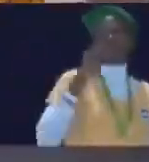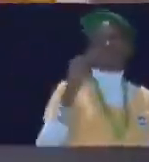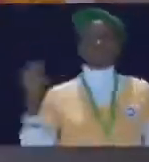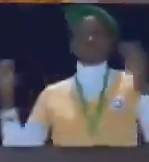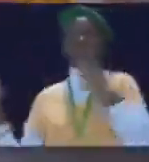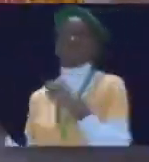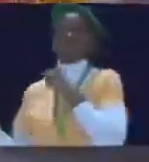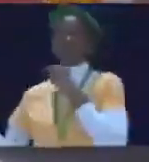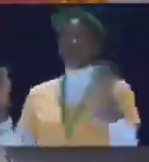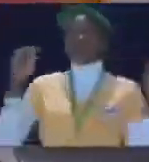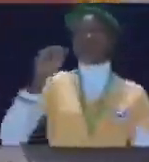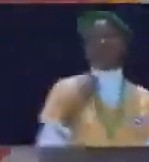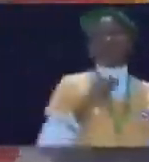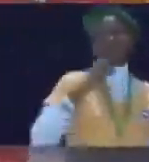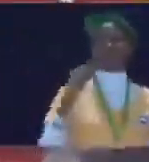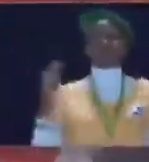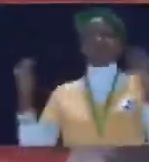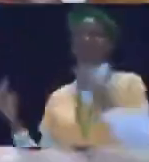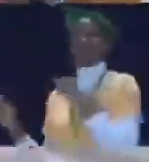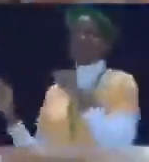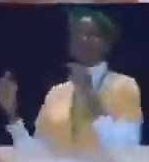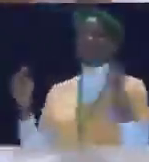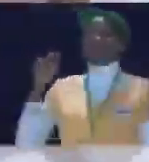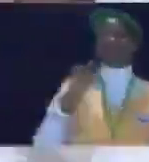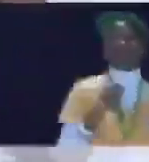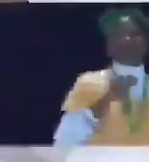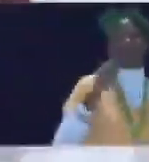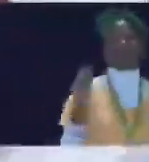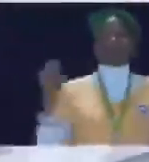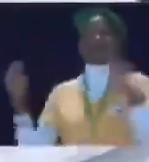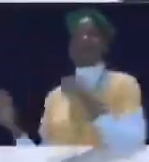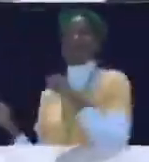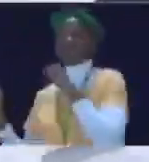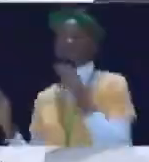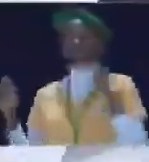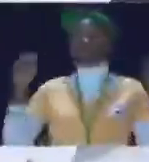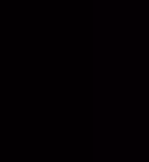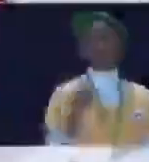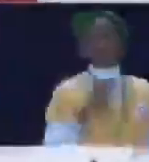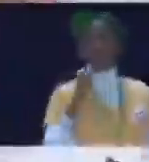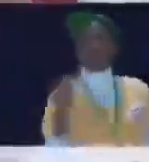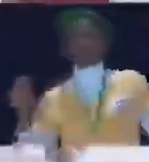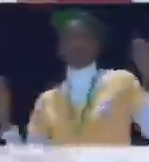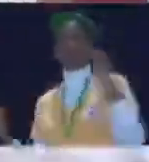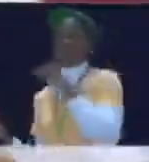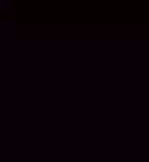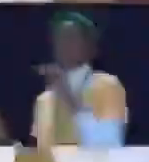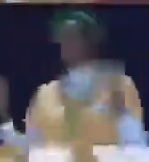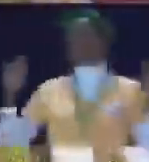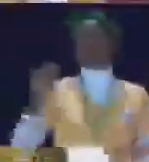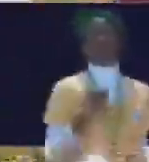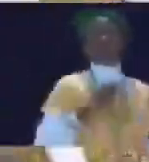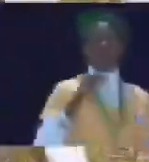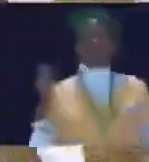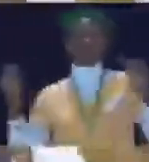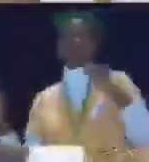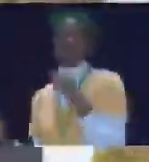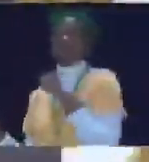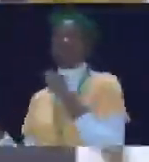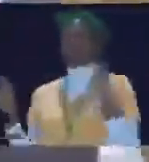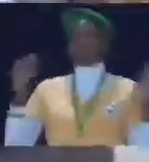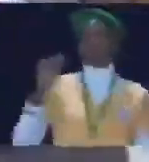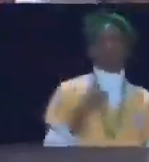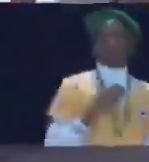Uchema sabo yo yo. Uchema sabo yo yo. Uchema sabo yo yo. Yo yo. Yo yo. Uchema. Yo